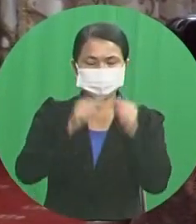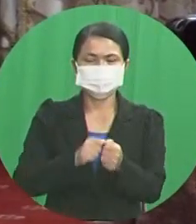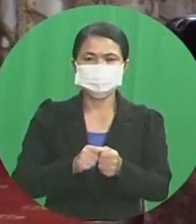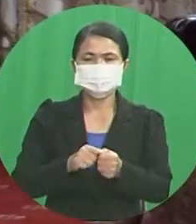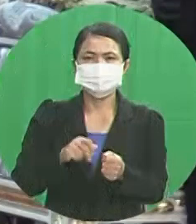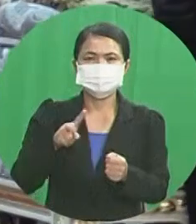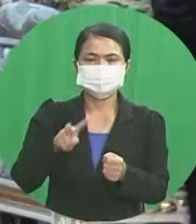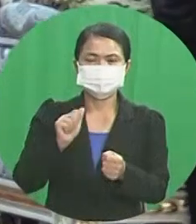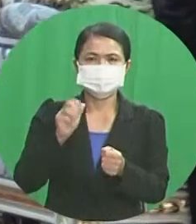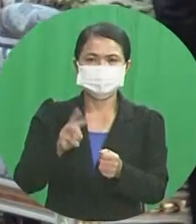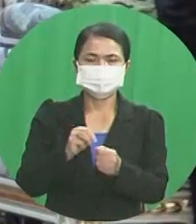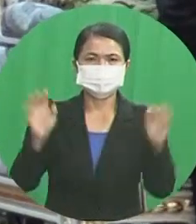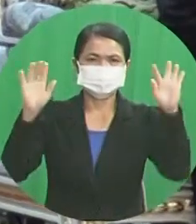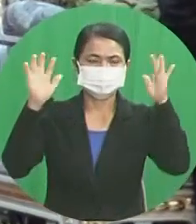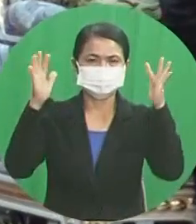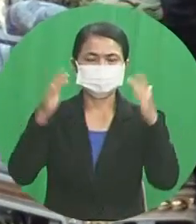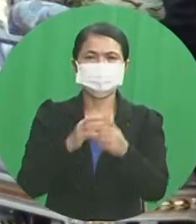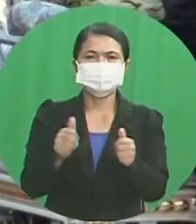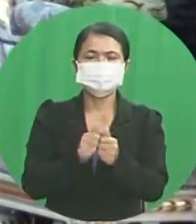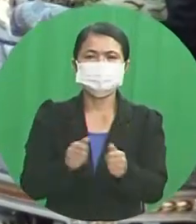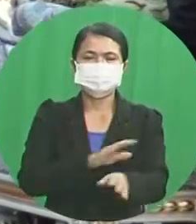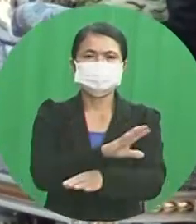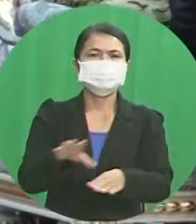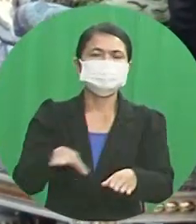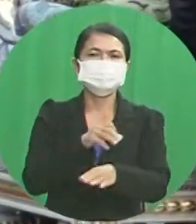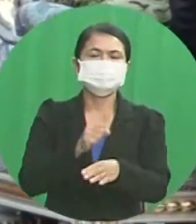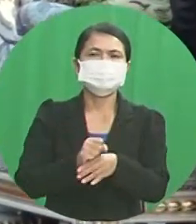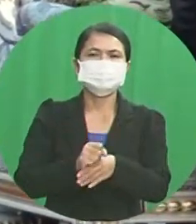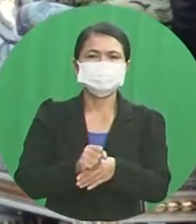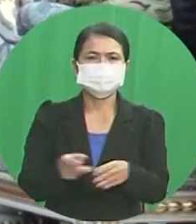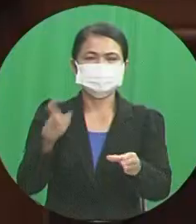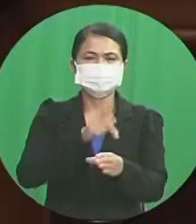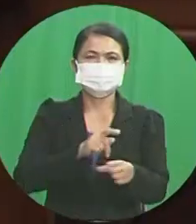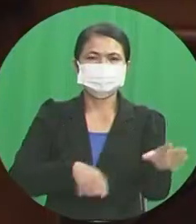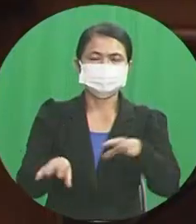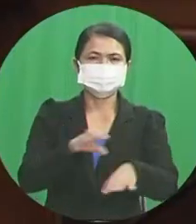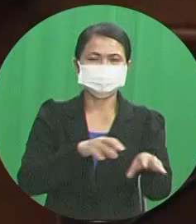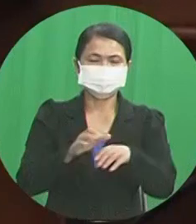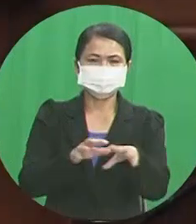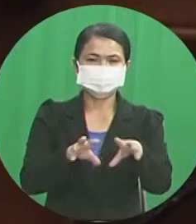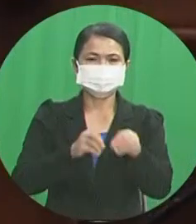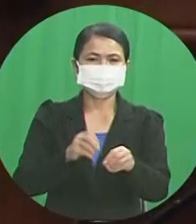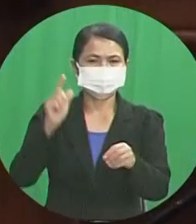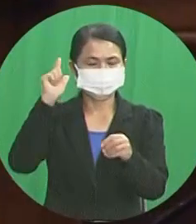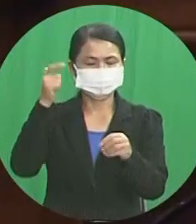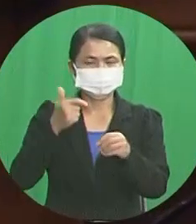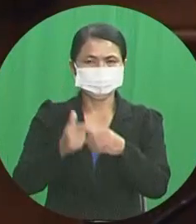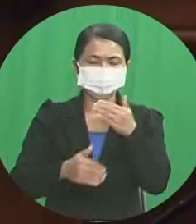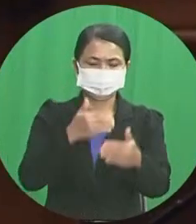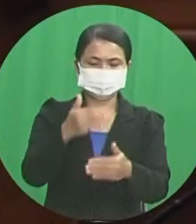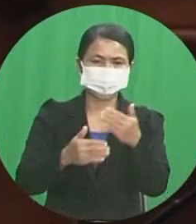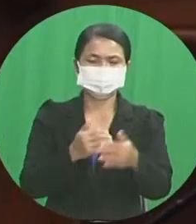ខាំវិផាវ៉ាន់បានអបអរសាទរជាមួយកម្ពុជានៅក្នុងការចូលរួមយ៉ាងសកម្មនិងទទួលបានជោគជ័យជាបន្ត